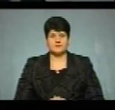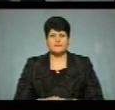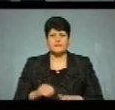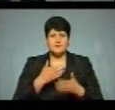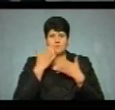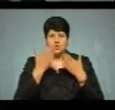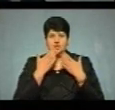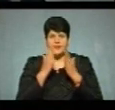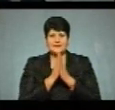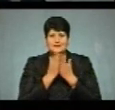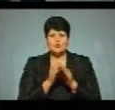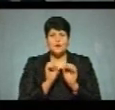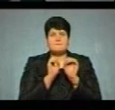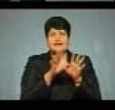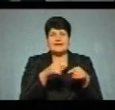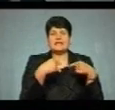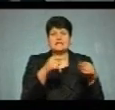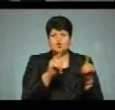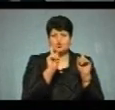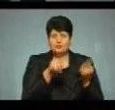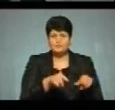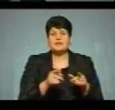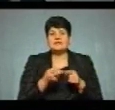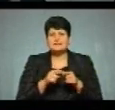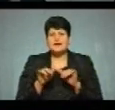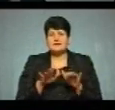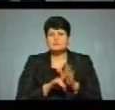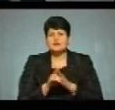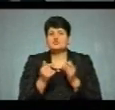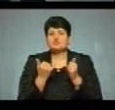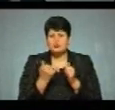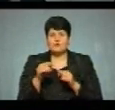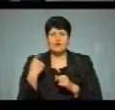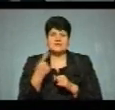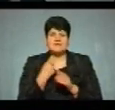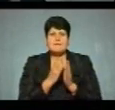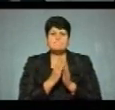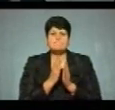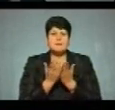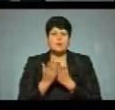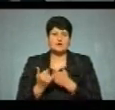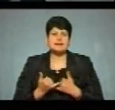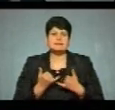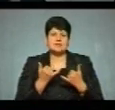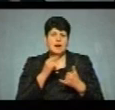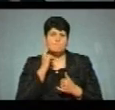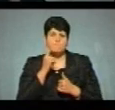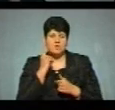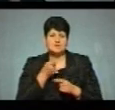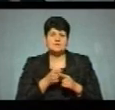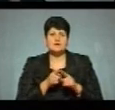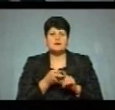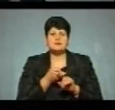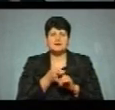Прочитай книжку і передай іншому. Така акція розпочалась сьогодні в обласній бібліотеці для молоді. Вона присвячена Міжнародному дню дарування